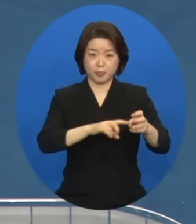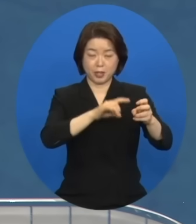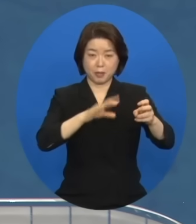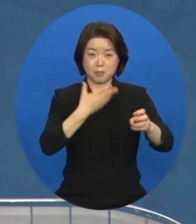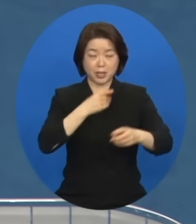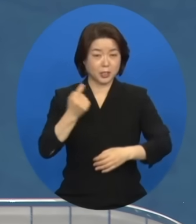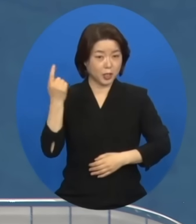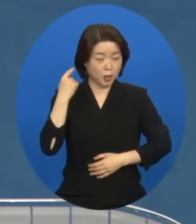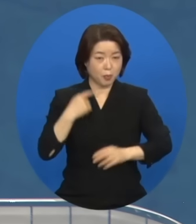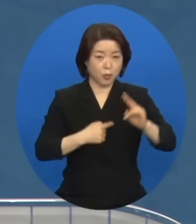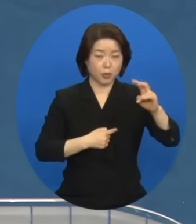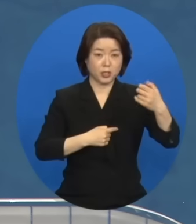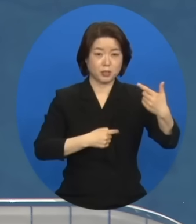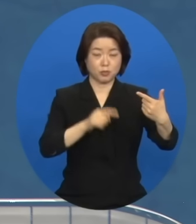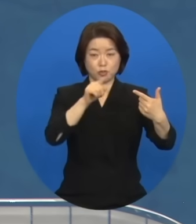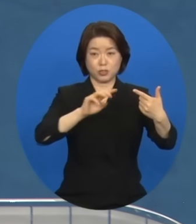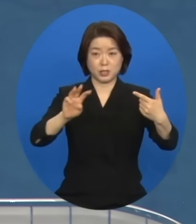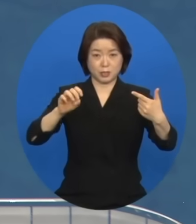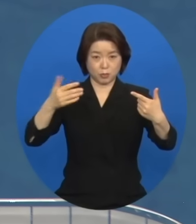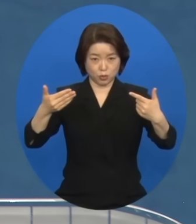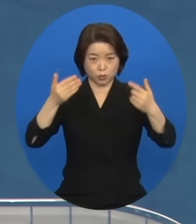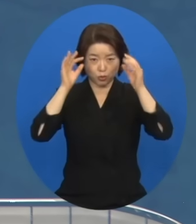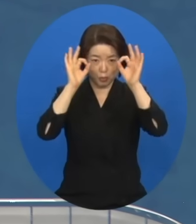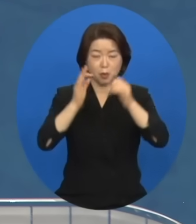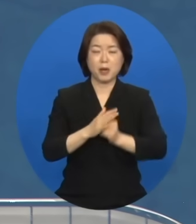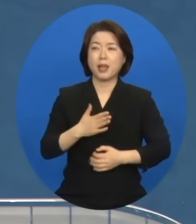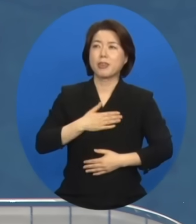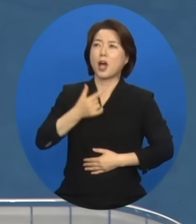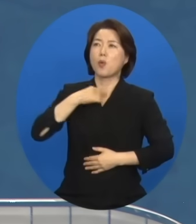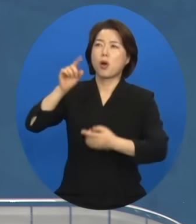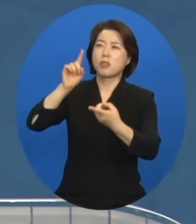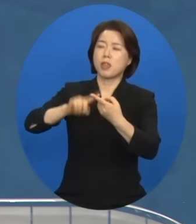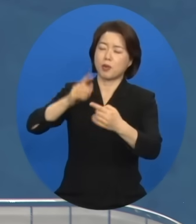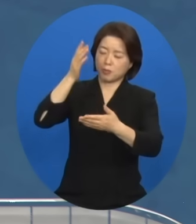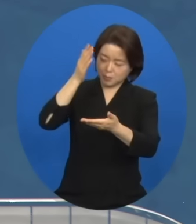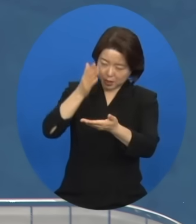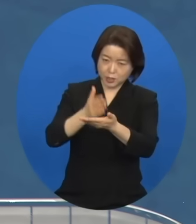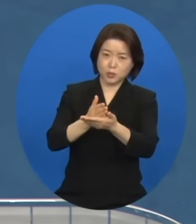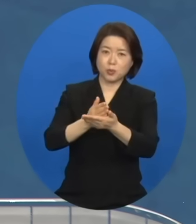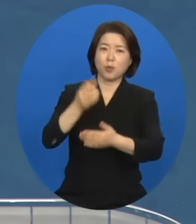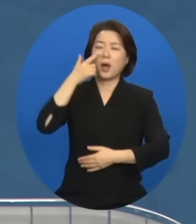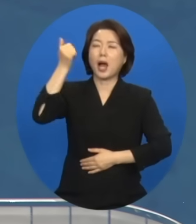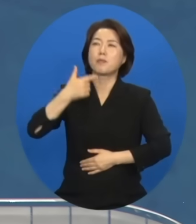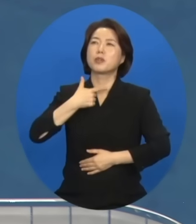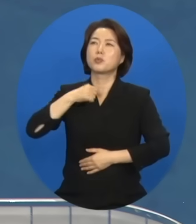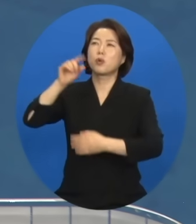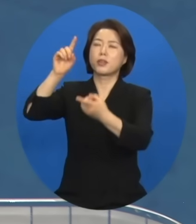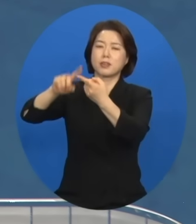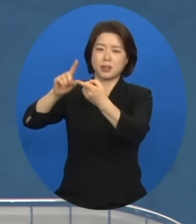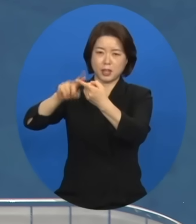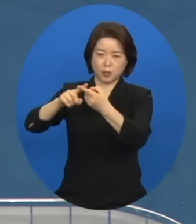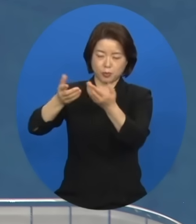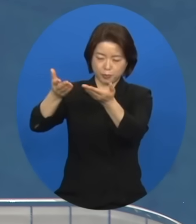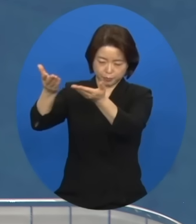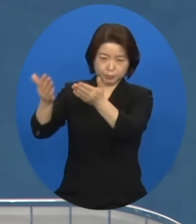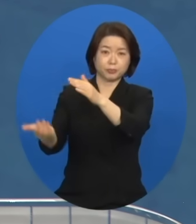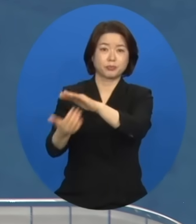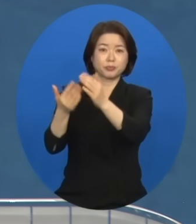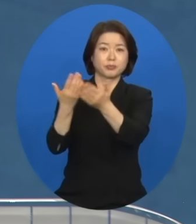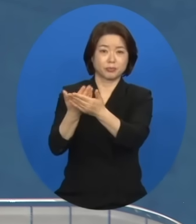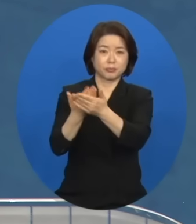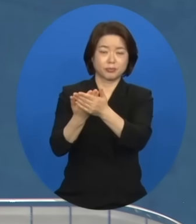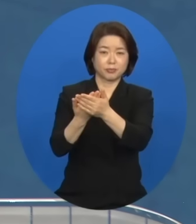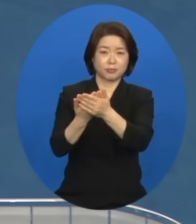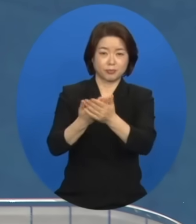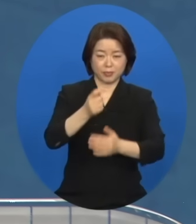26장 39절에 보면 나의 원대로 마시옵고 아버지의 원대로 하옵소서. 겟세마네